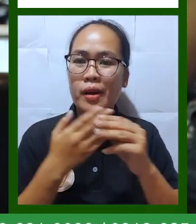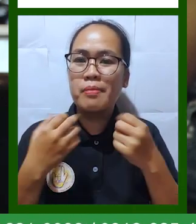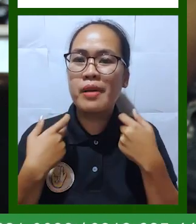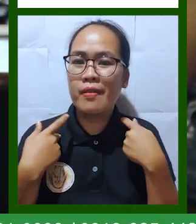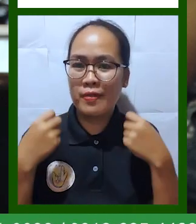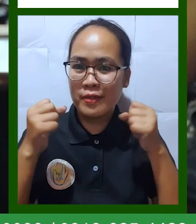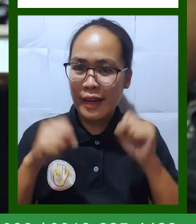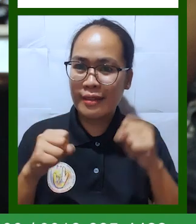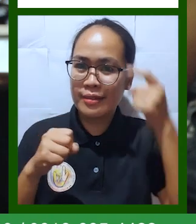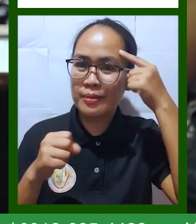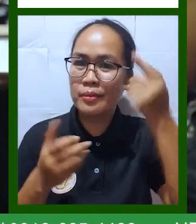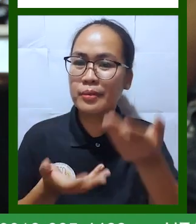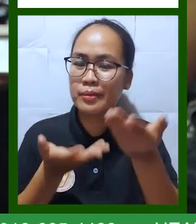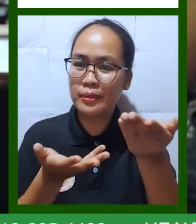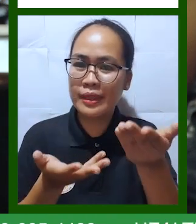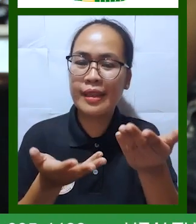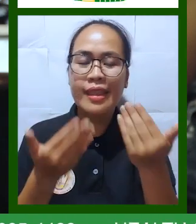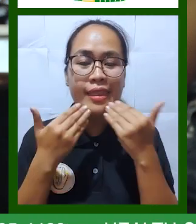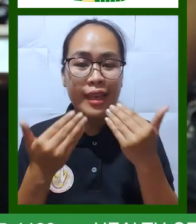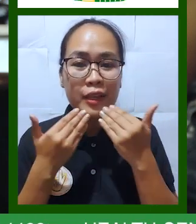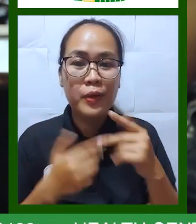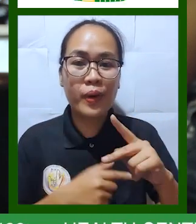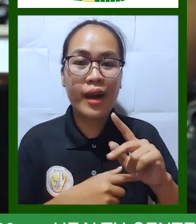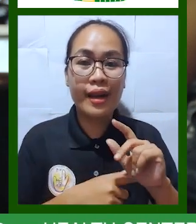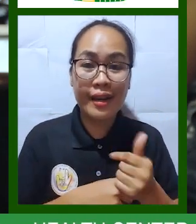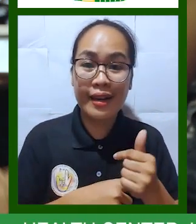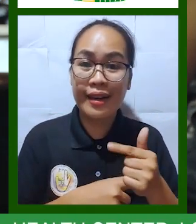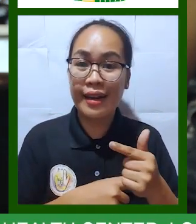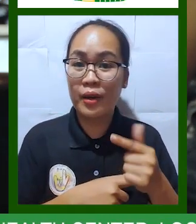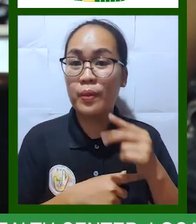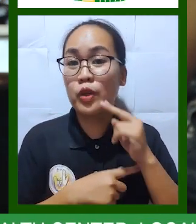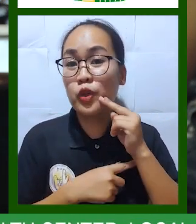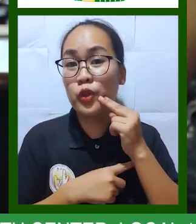maraming salamat, no, kina Kagawad Norma Medalla,